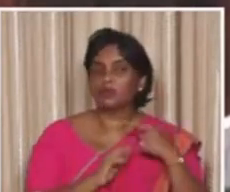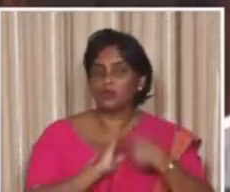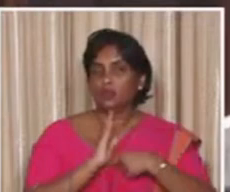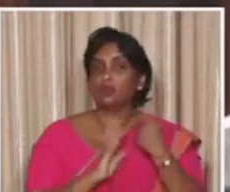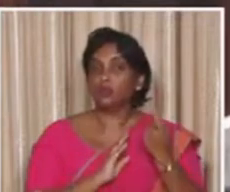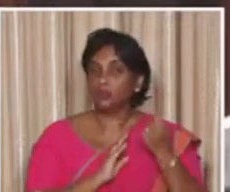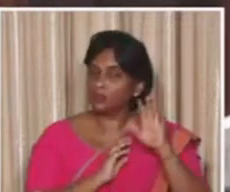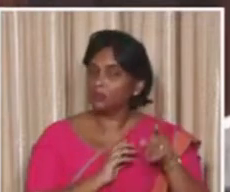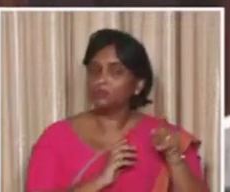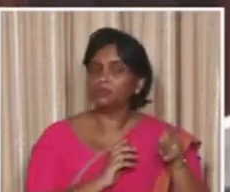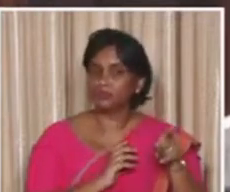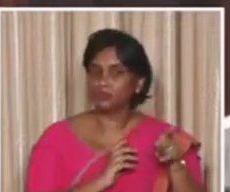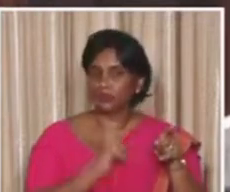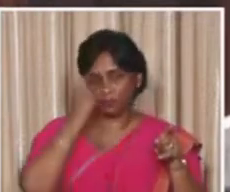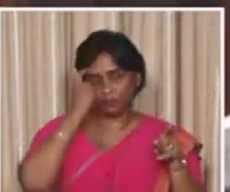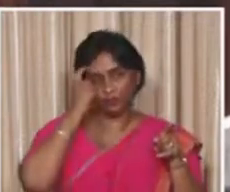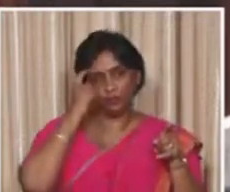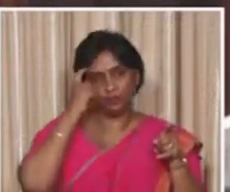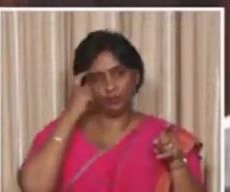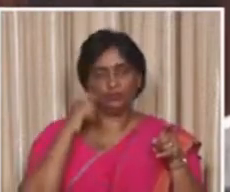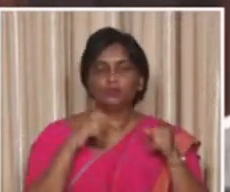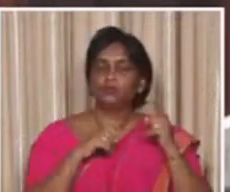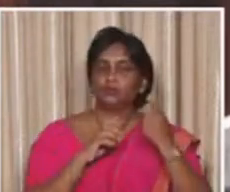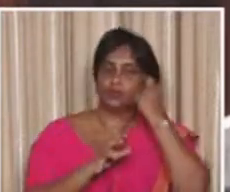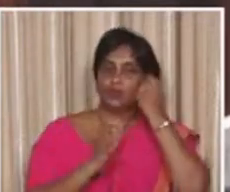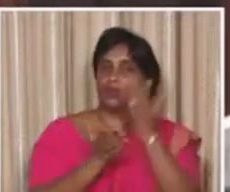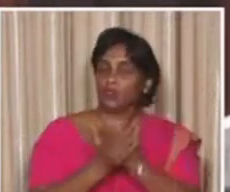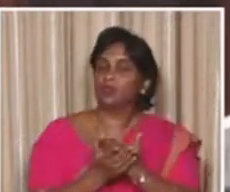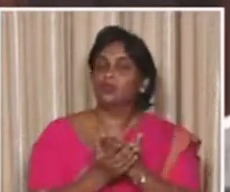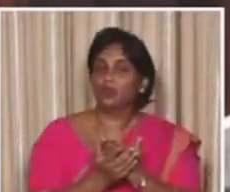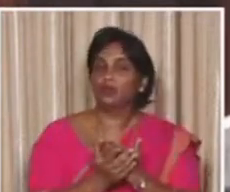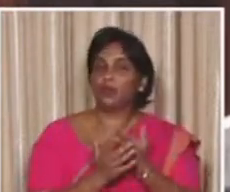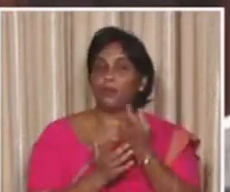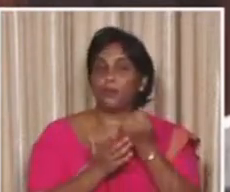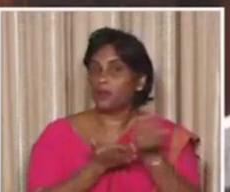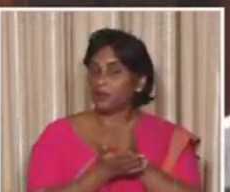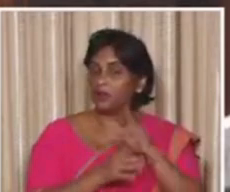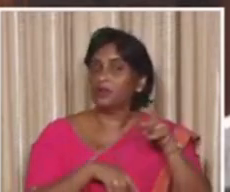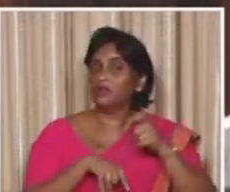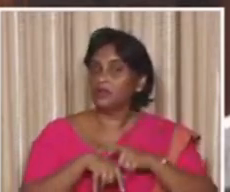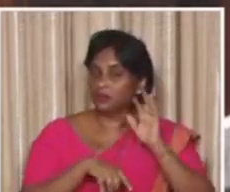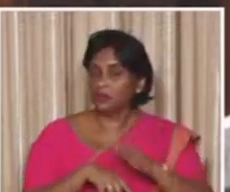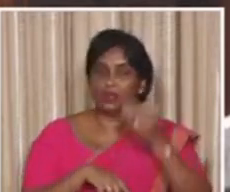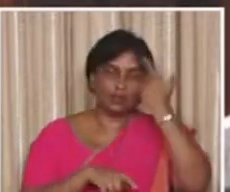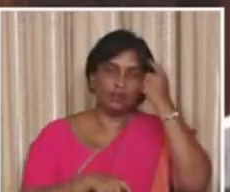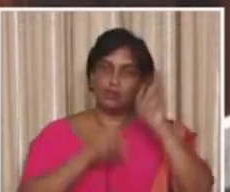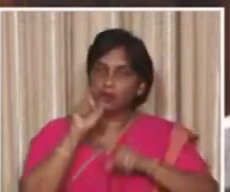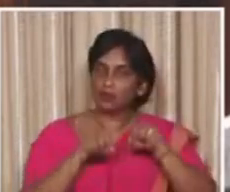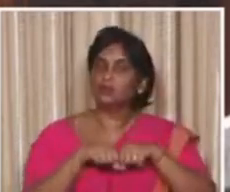அரசாங்கத்துடைய அவசான் கருணோ வரவு செலவு திட்டத்தின் ஊடாக நிதி ஒதுக்கிறது. அப்ப அந்த நேரத்திலே தமிழ் தேசிய கூட்டமைப்பு